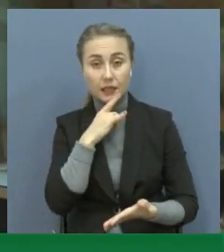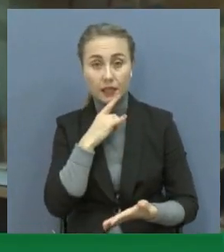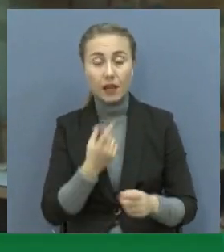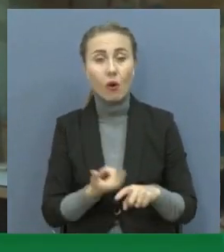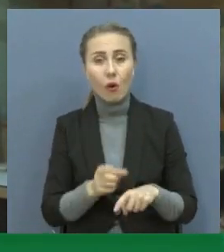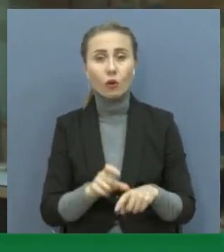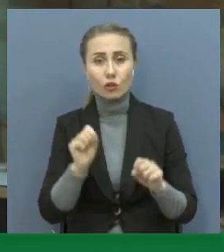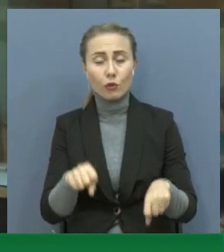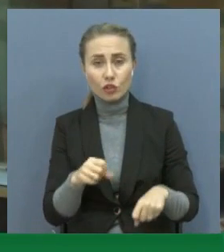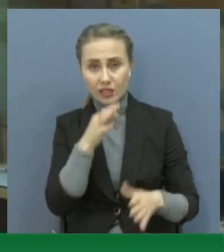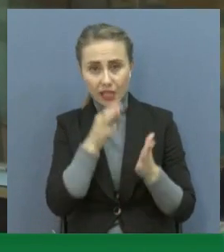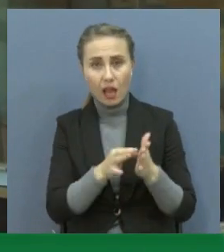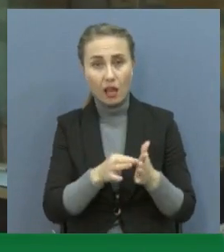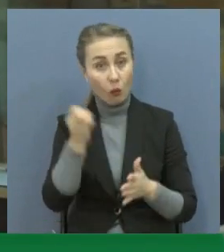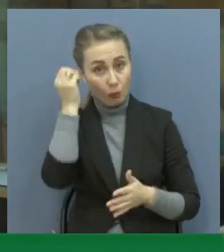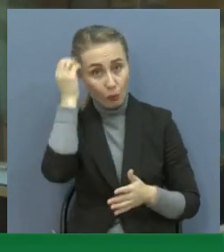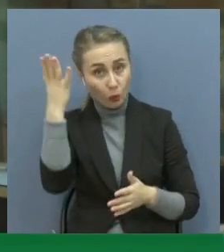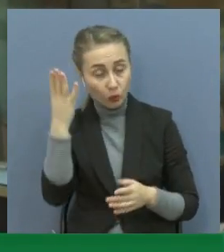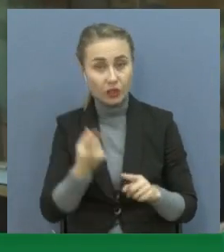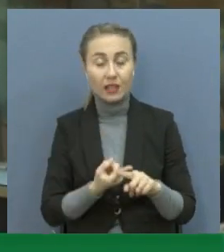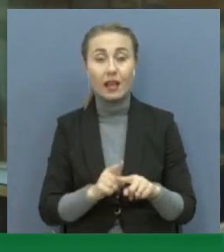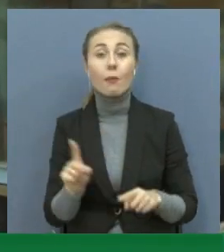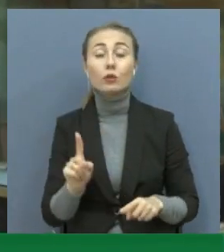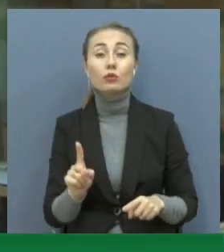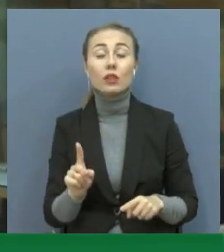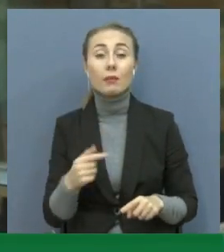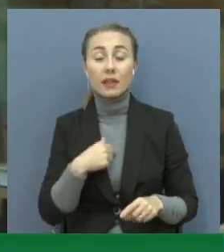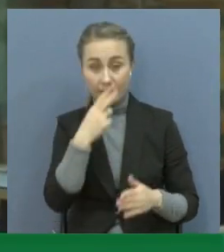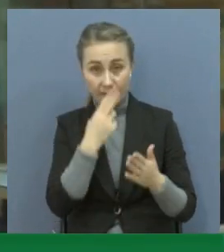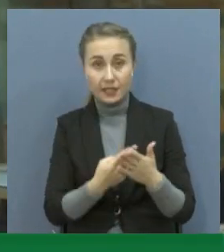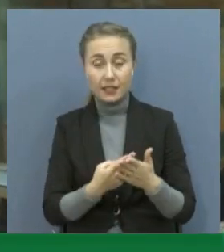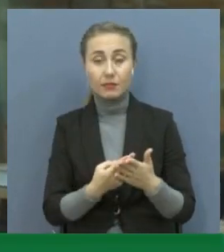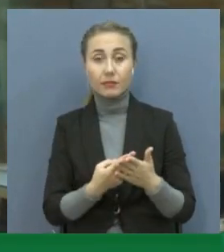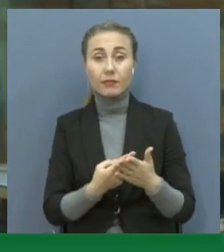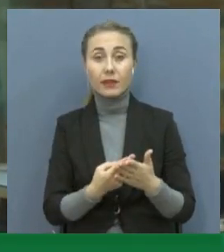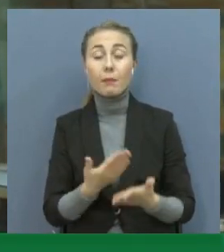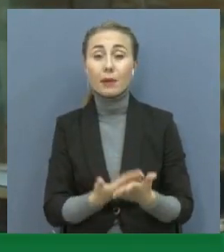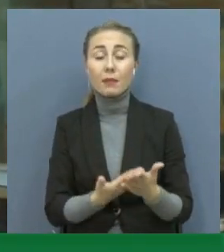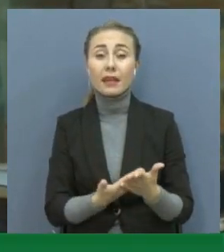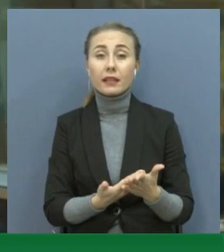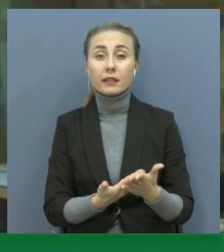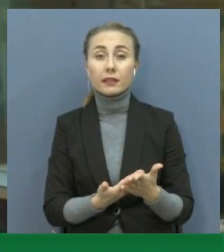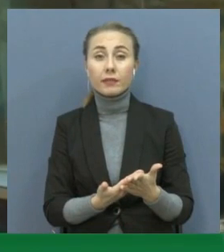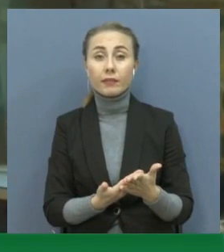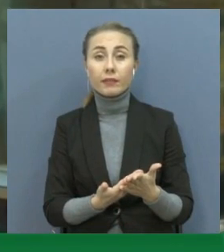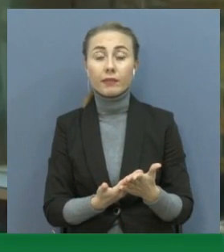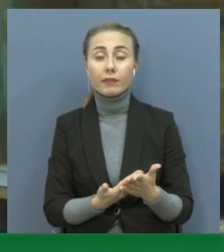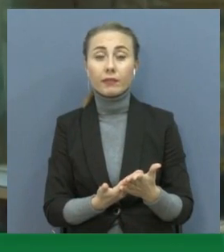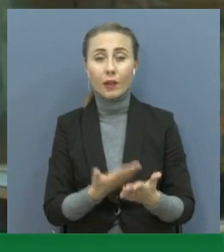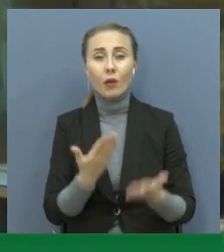очень, можно сказать, мудрой, потому что мы видим на примере, ну, хотя